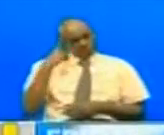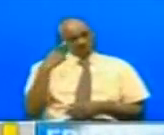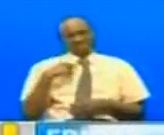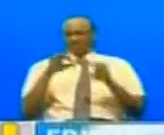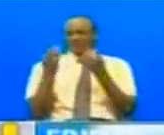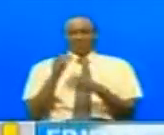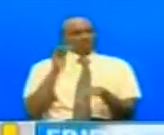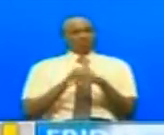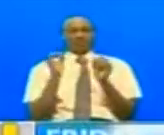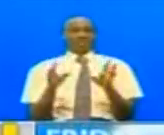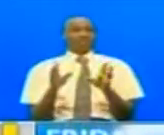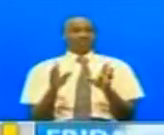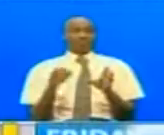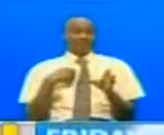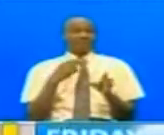nzuri.